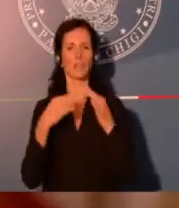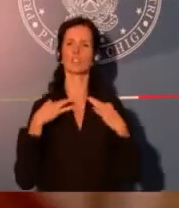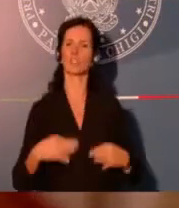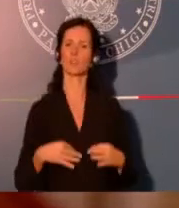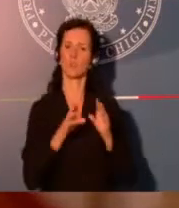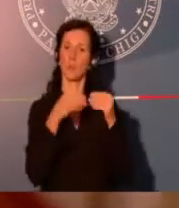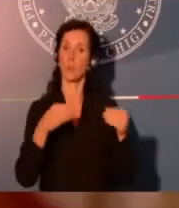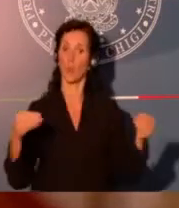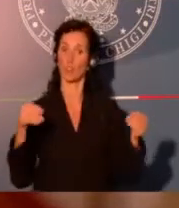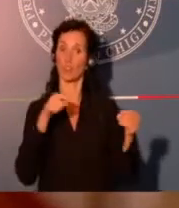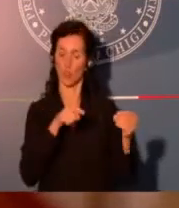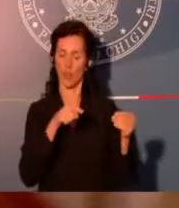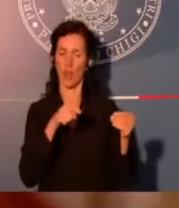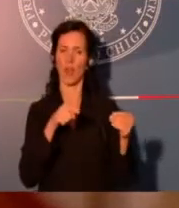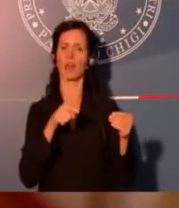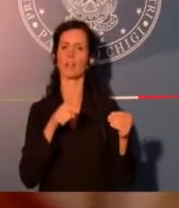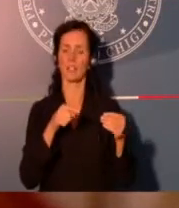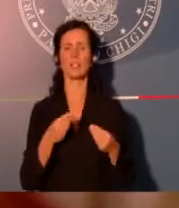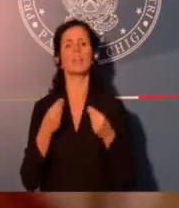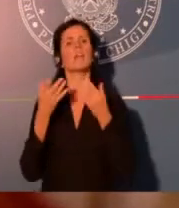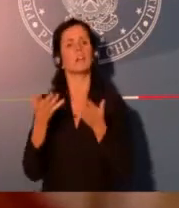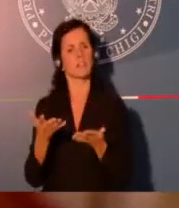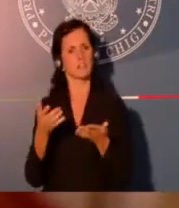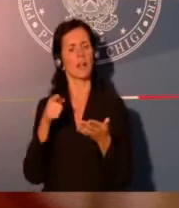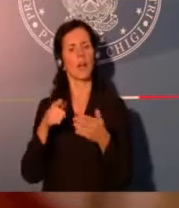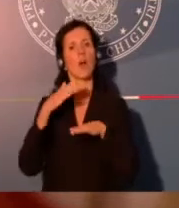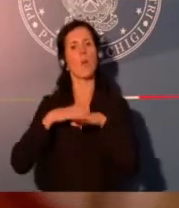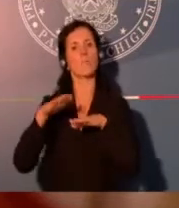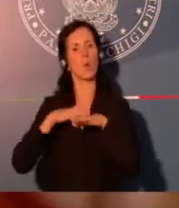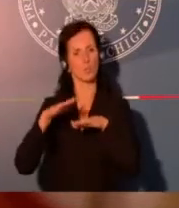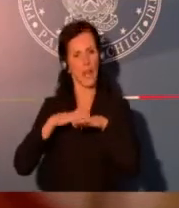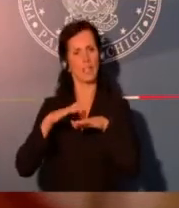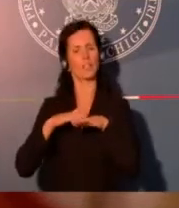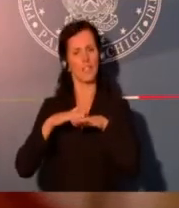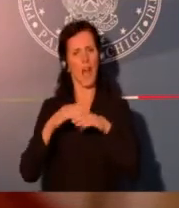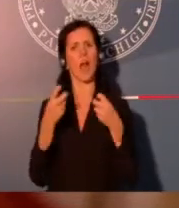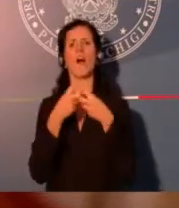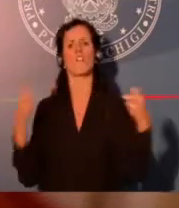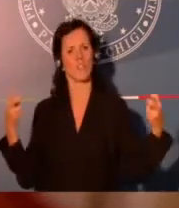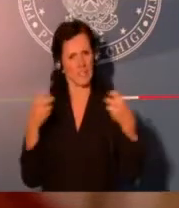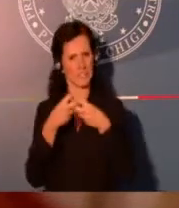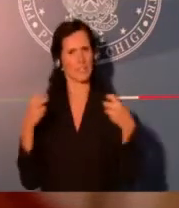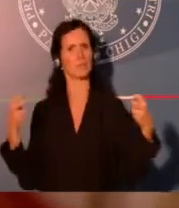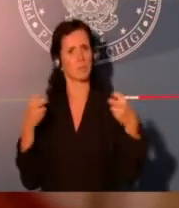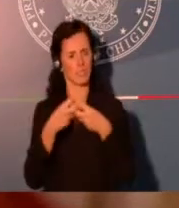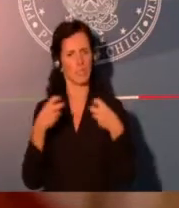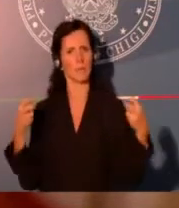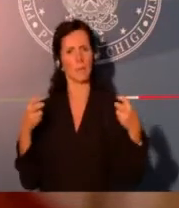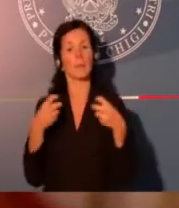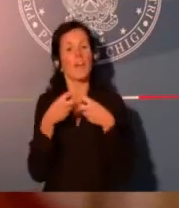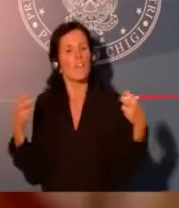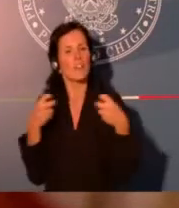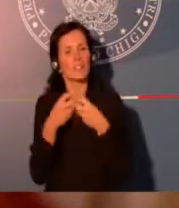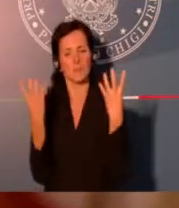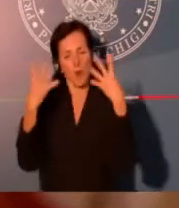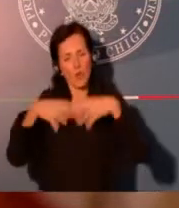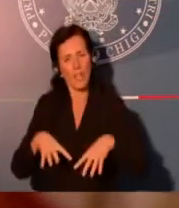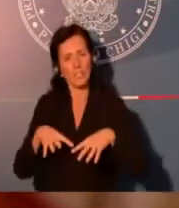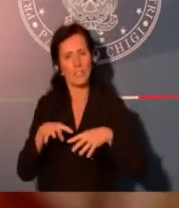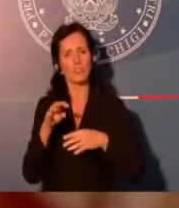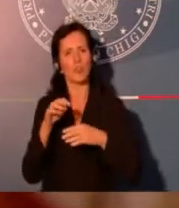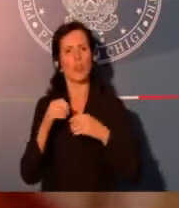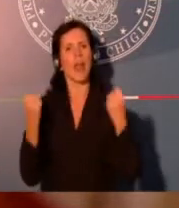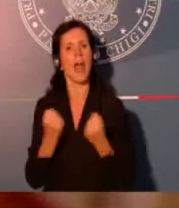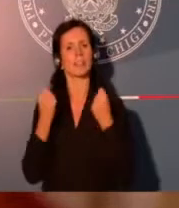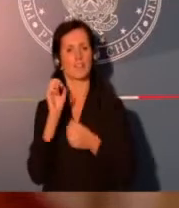verranno favorite però modalità ancora più flessibili di organizzazione dell'attività didattica,